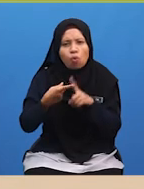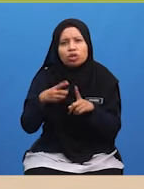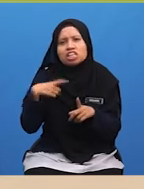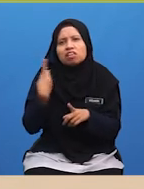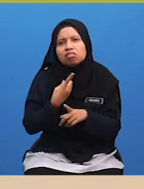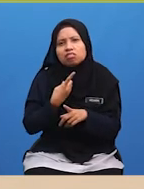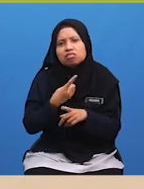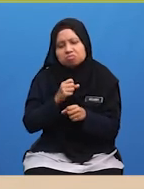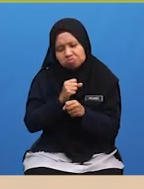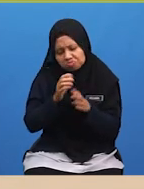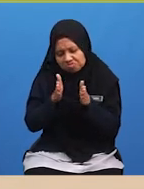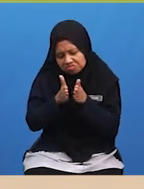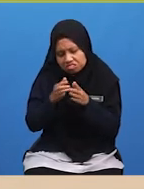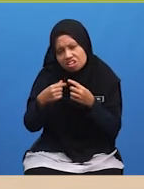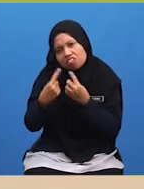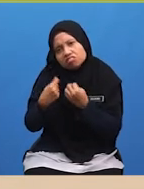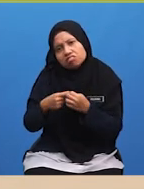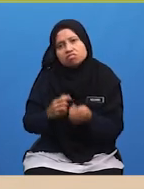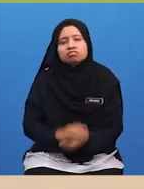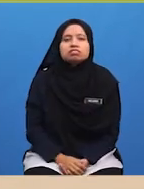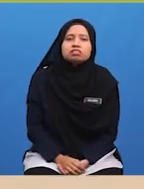kita kecil hati.